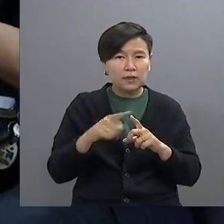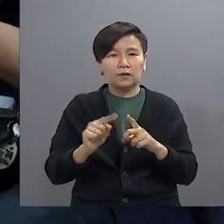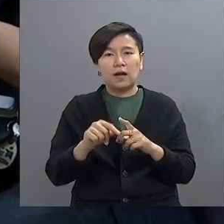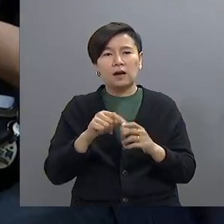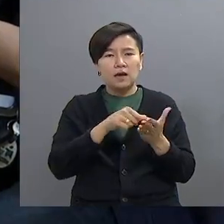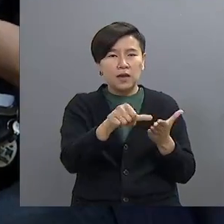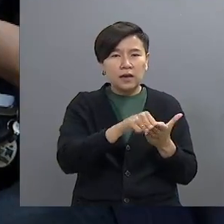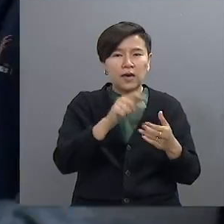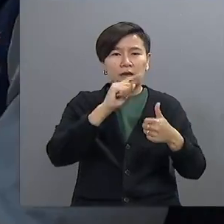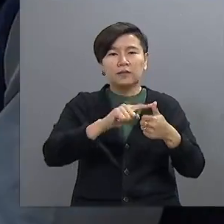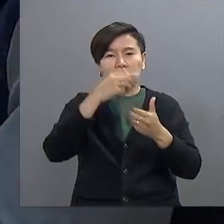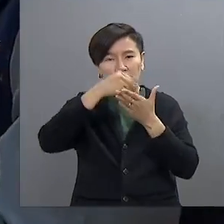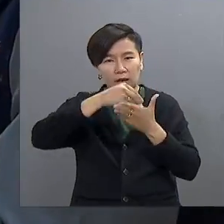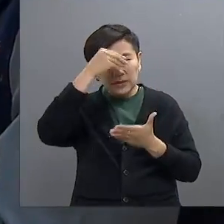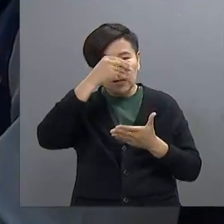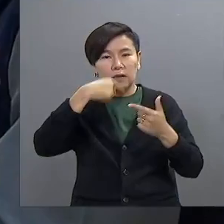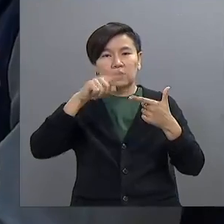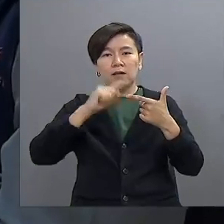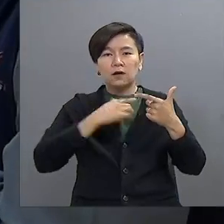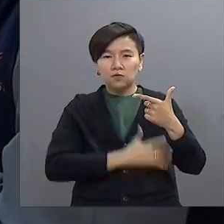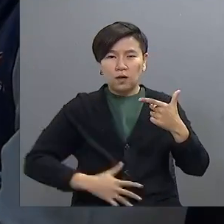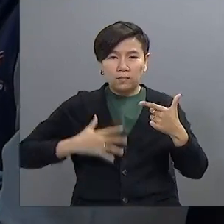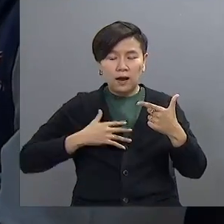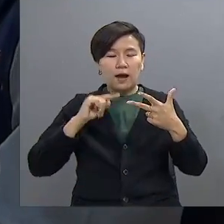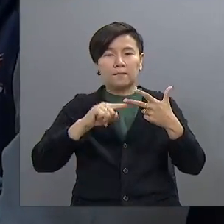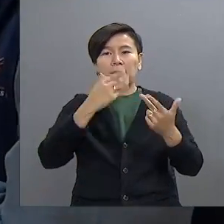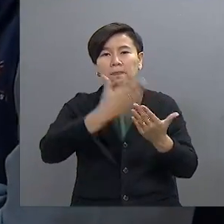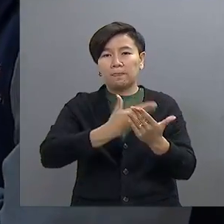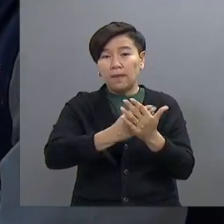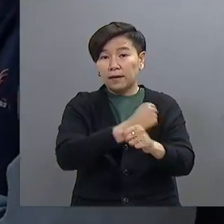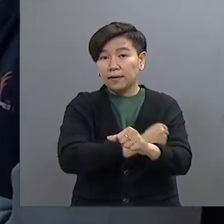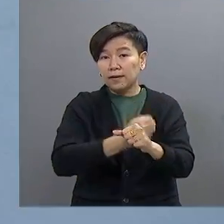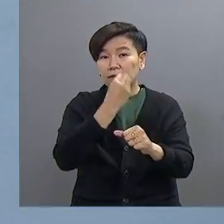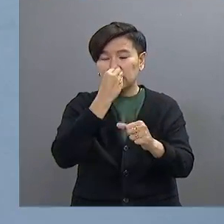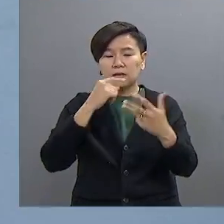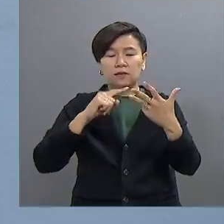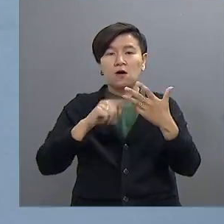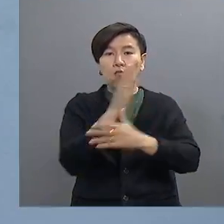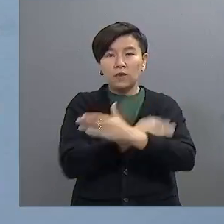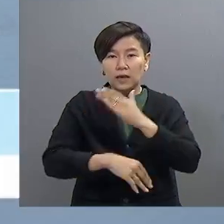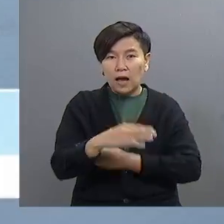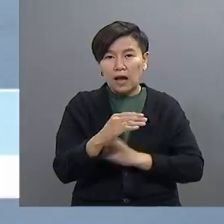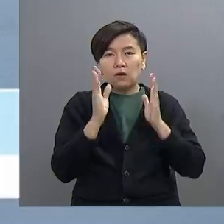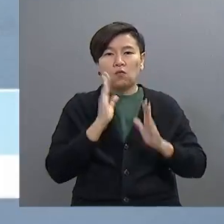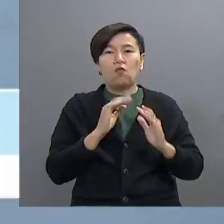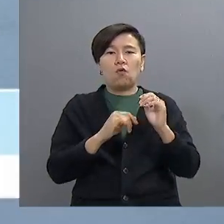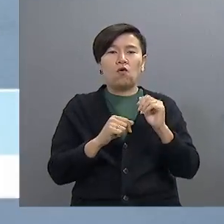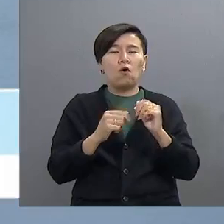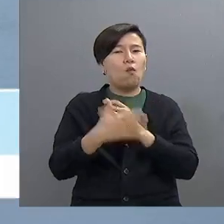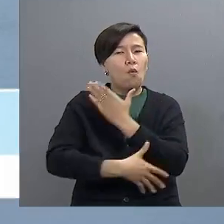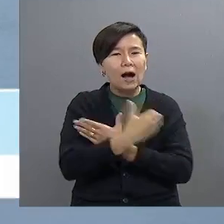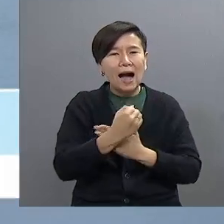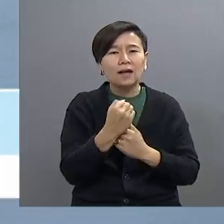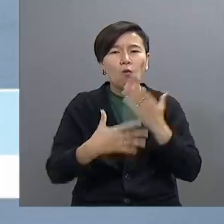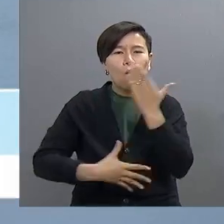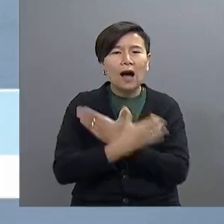าพเรื่องของรายได้เรื่องผู้พิการผู้ได้โอกาสค่ะ ในส่วนของ